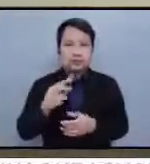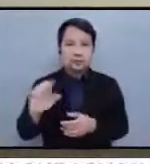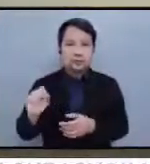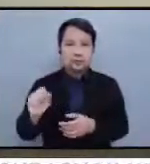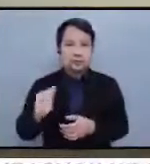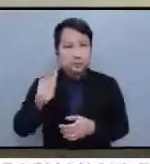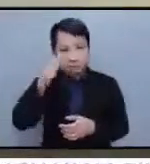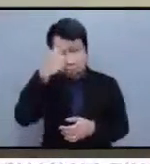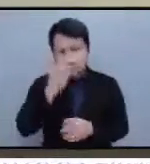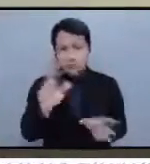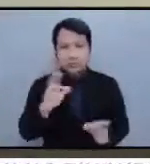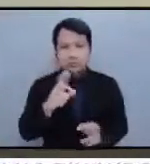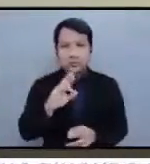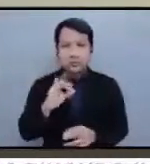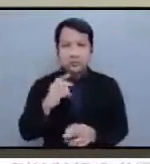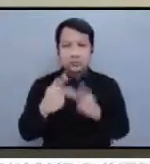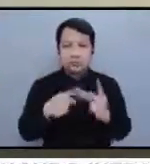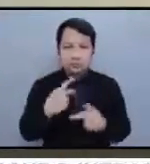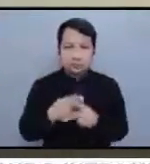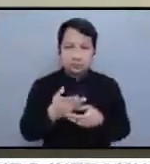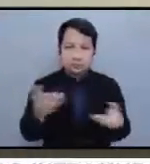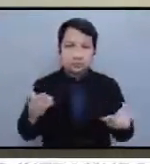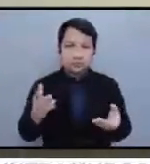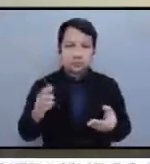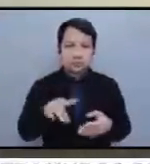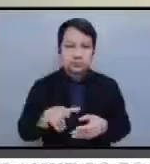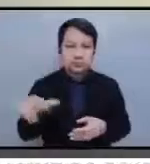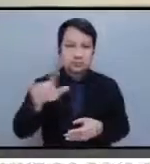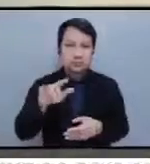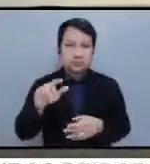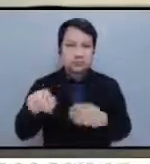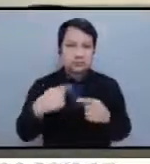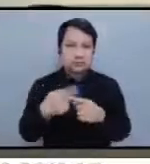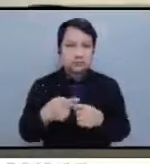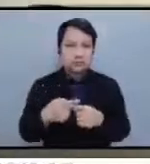Remember, don't be rude, be kind, and you can never go wrong with kindness. This again is Chavis Chick Trippy.